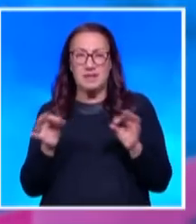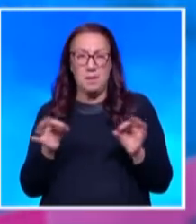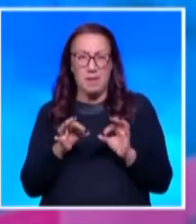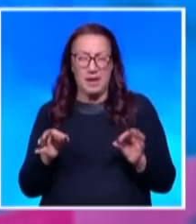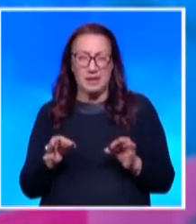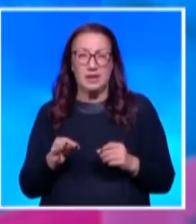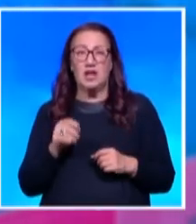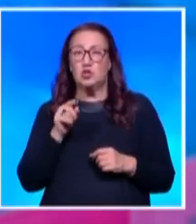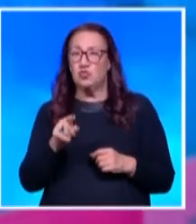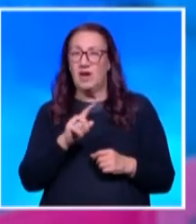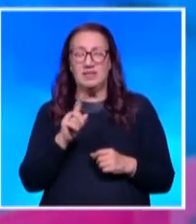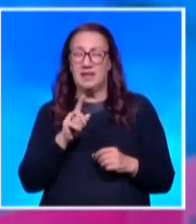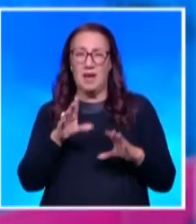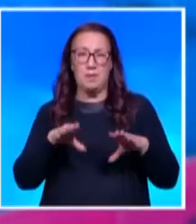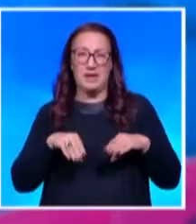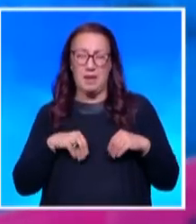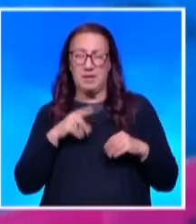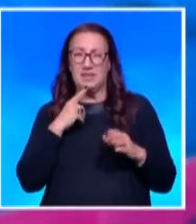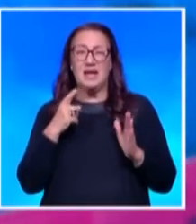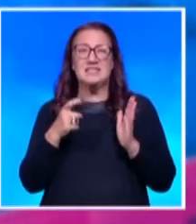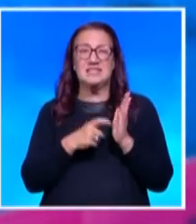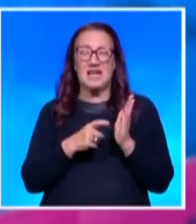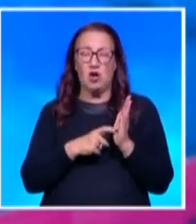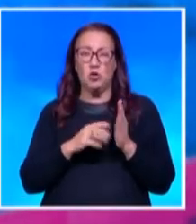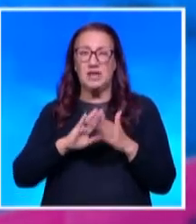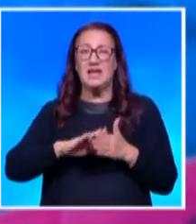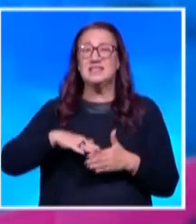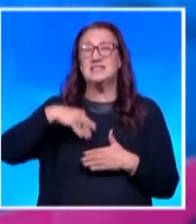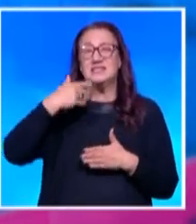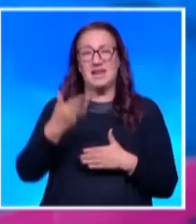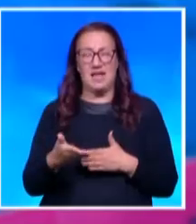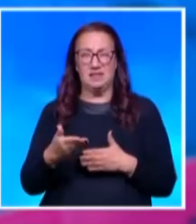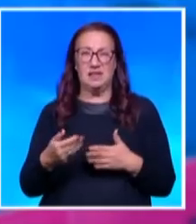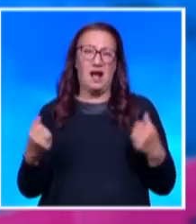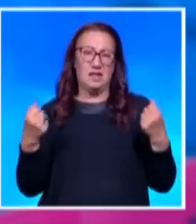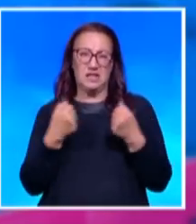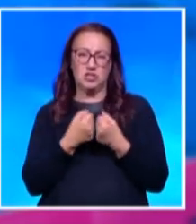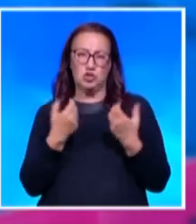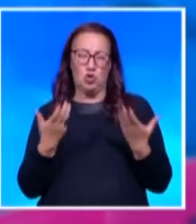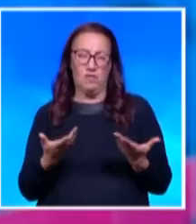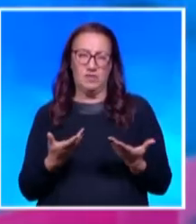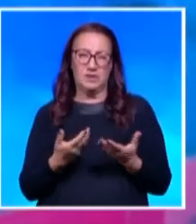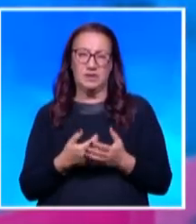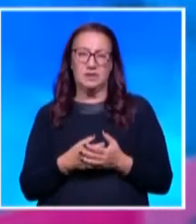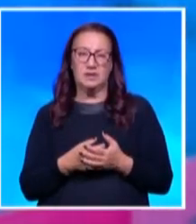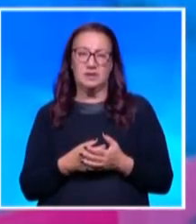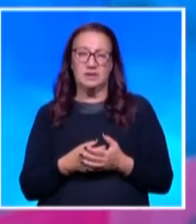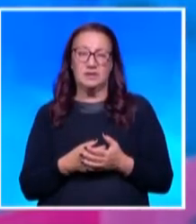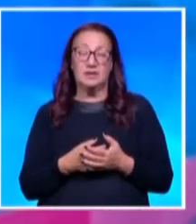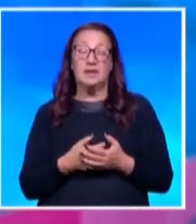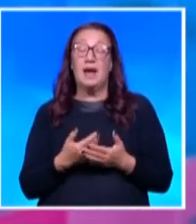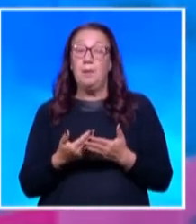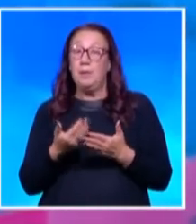не приемане на законодателство след като се случи някакъв фрапиращ случай с катастрофа на пътя всъщност